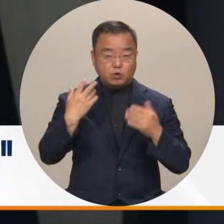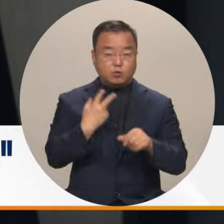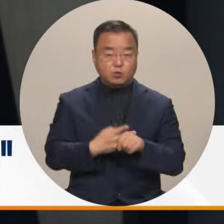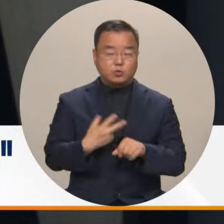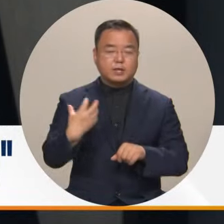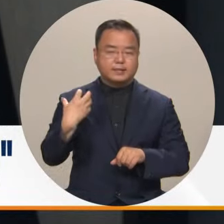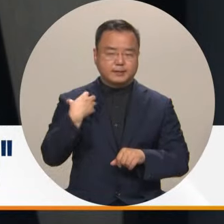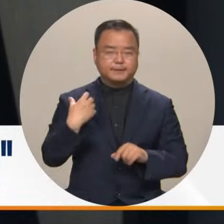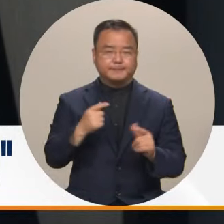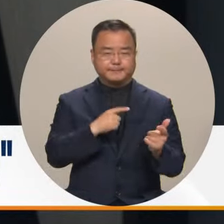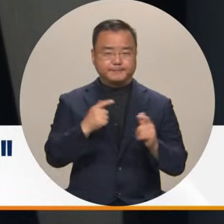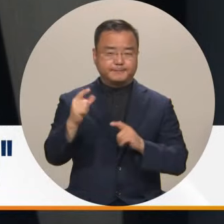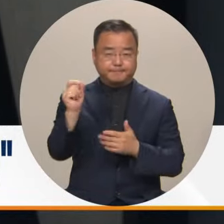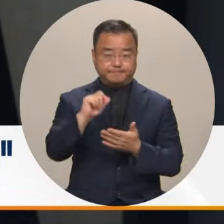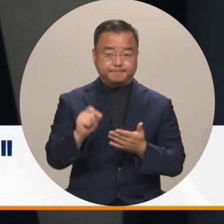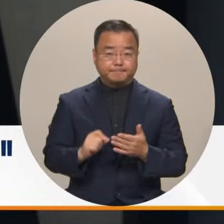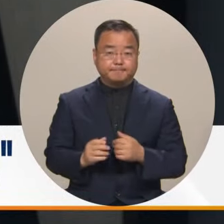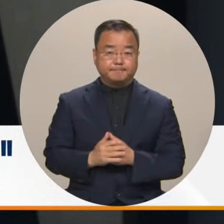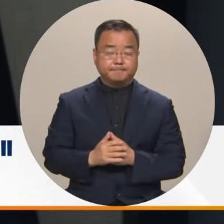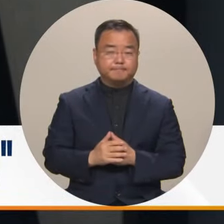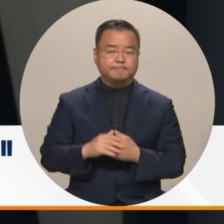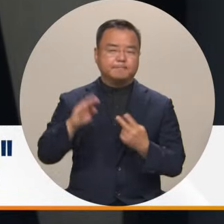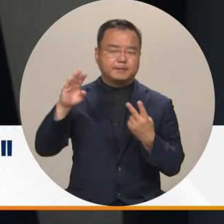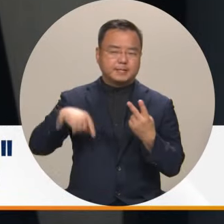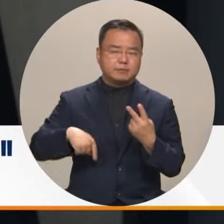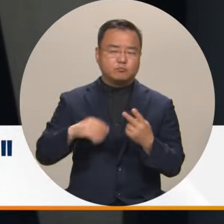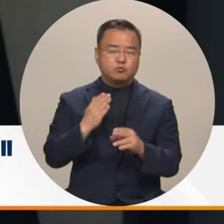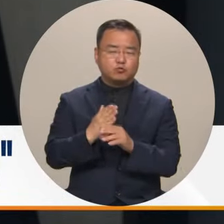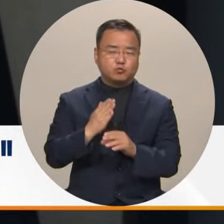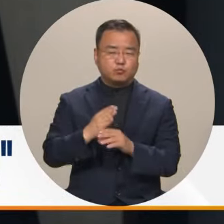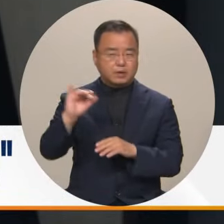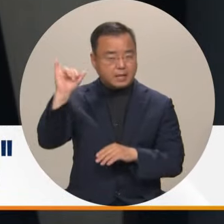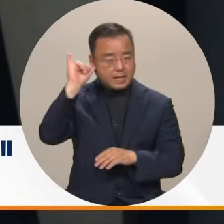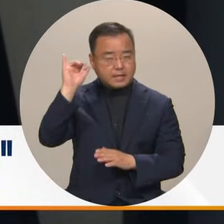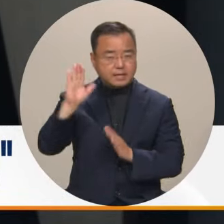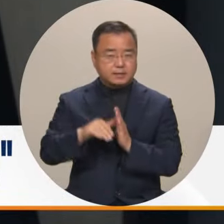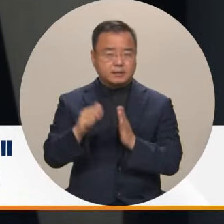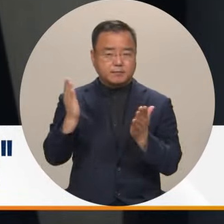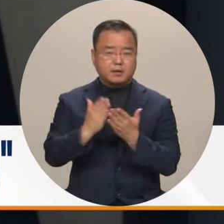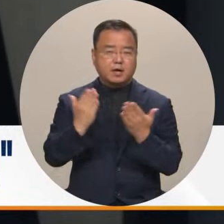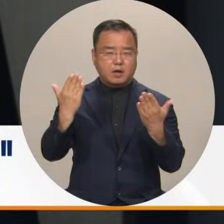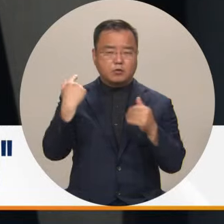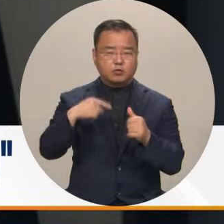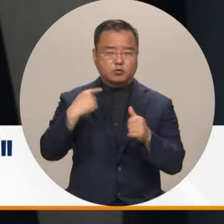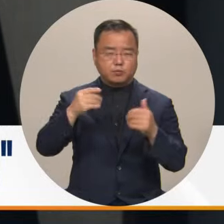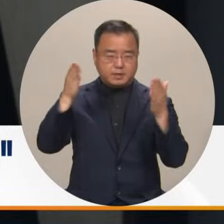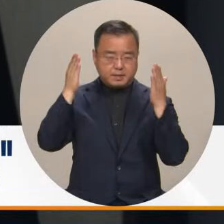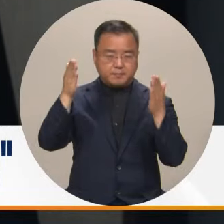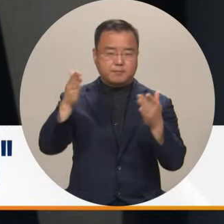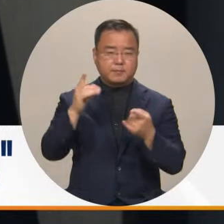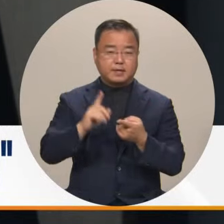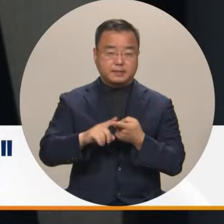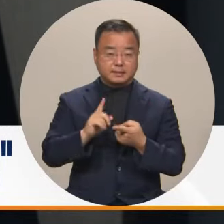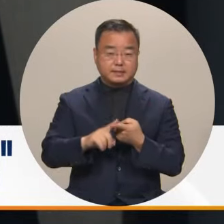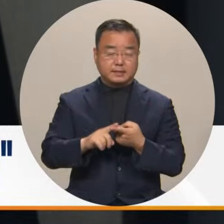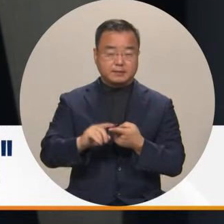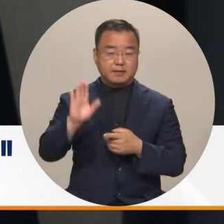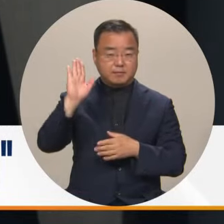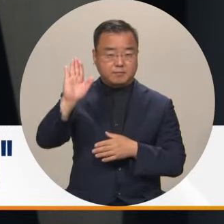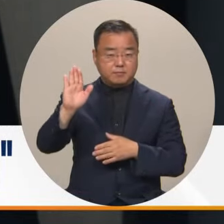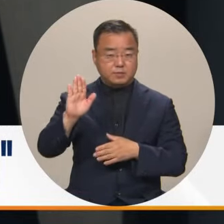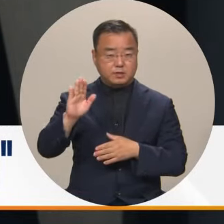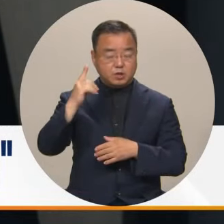탐색하는데 초점을 두고 있고요 2부에서는 이제 생성 회계 시대의 학교 교육이 나가야 될 방향을 어 미래학자의